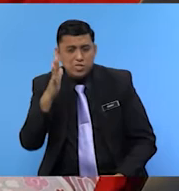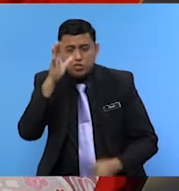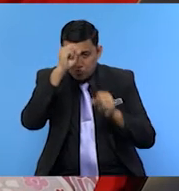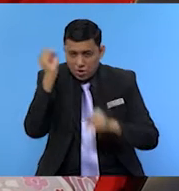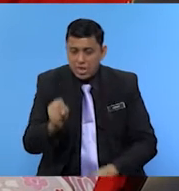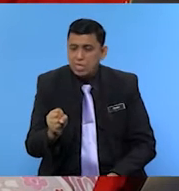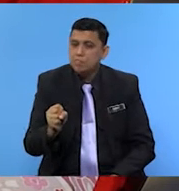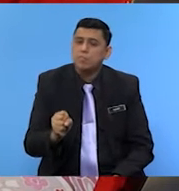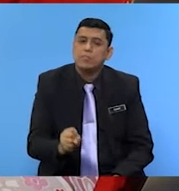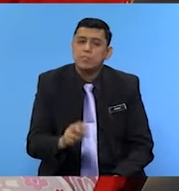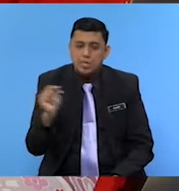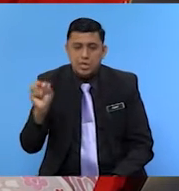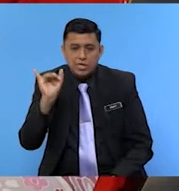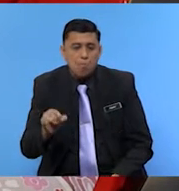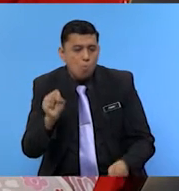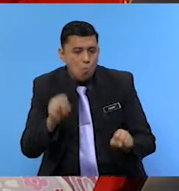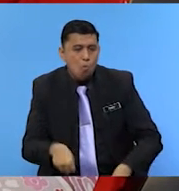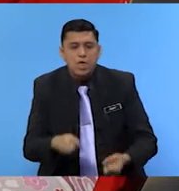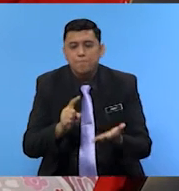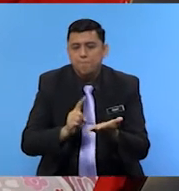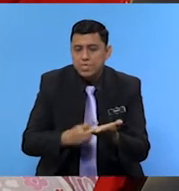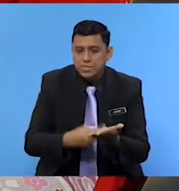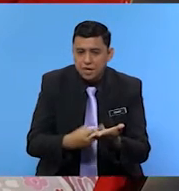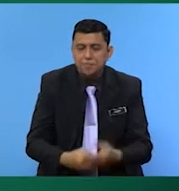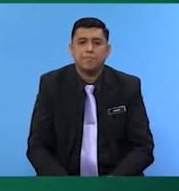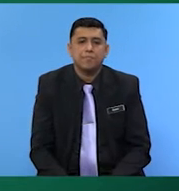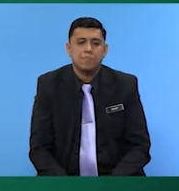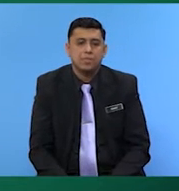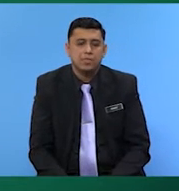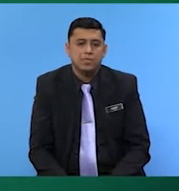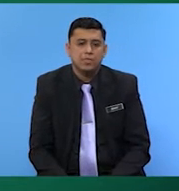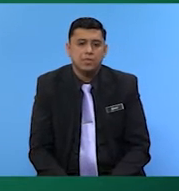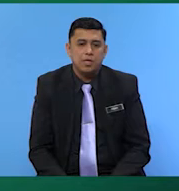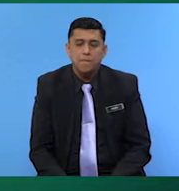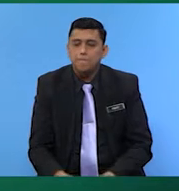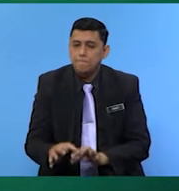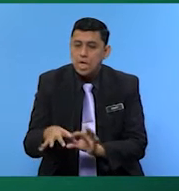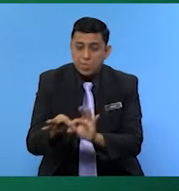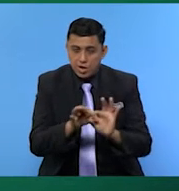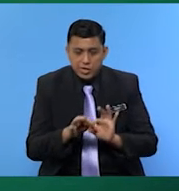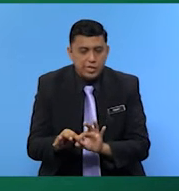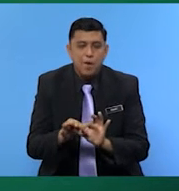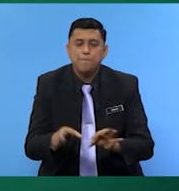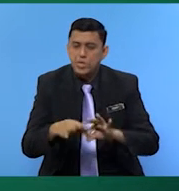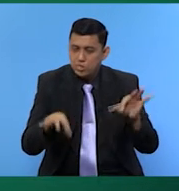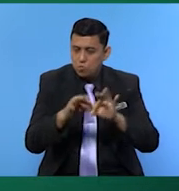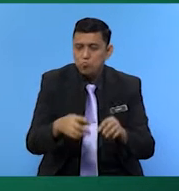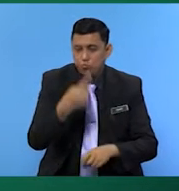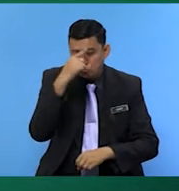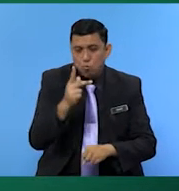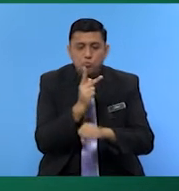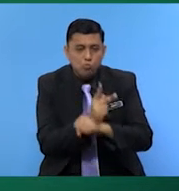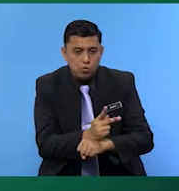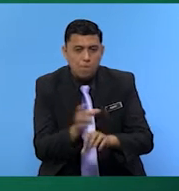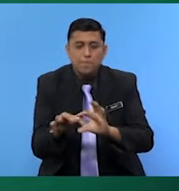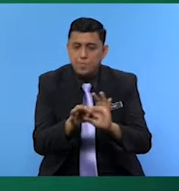bincangkan. Soalan pertama, perpaduan penting dalam mengukuhkan ekonomi negara Malaysia. Oleh itu, langkah yang